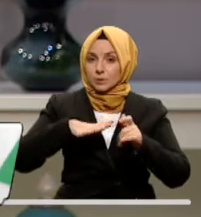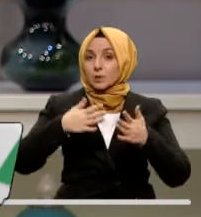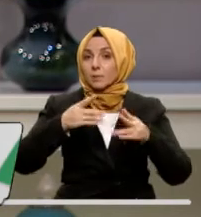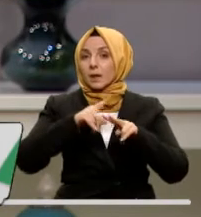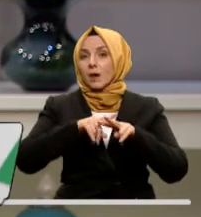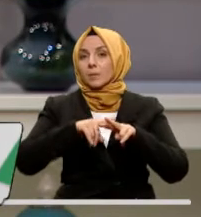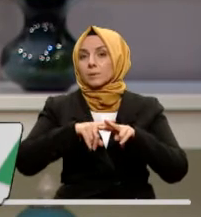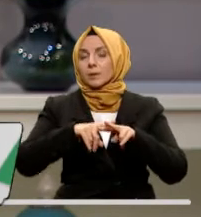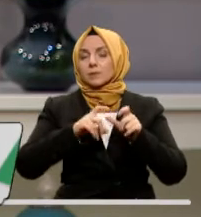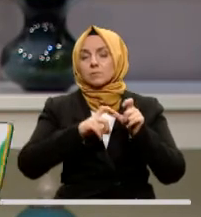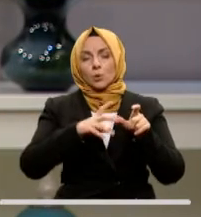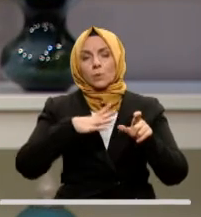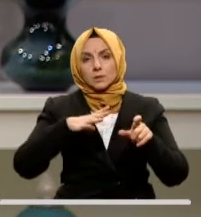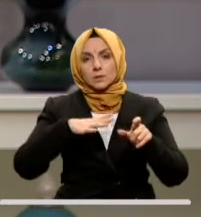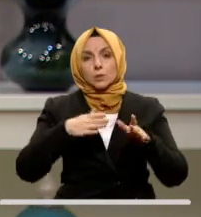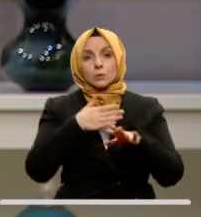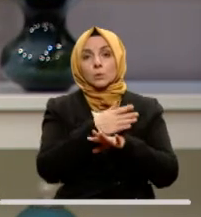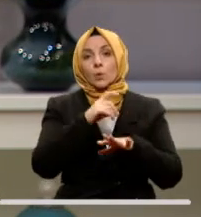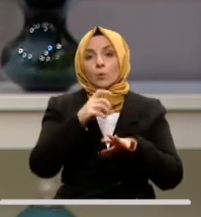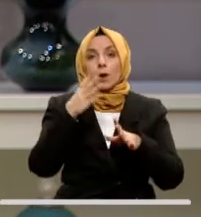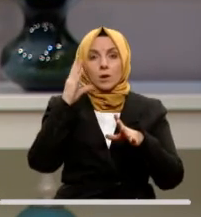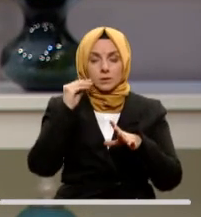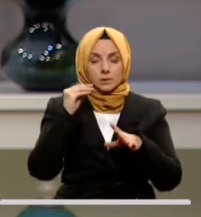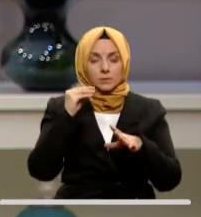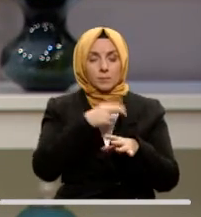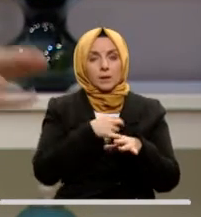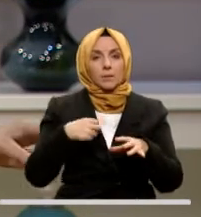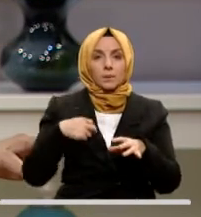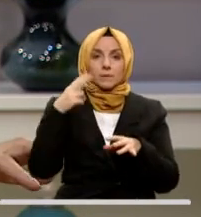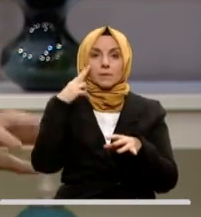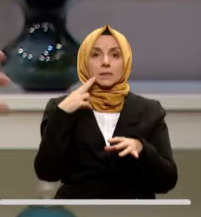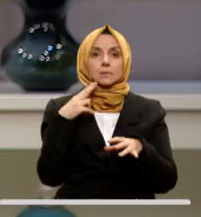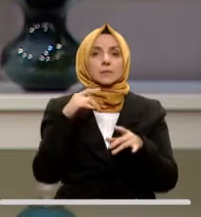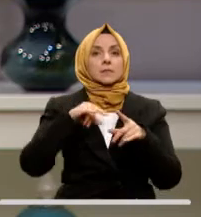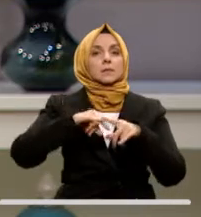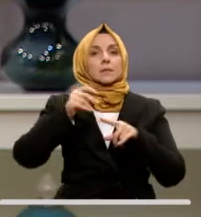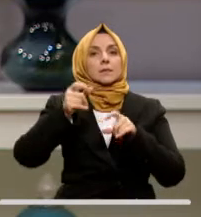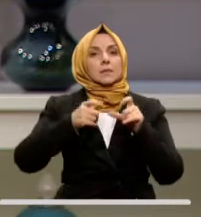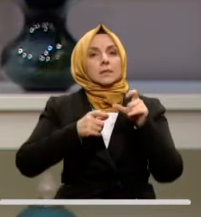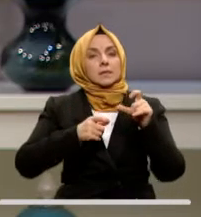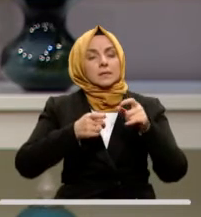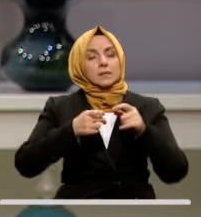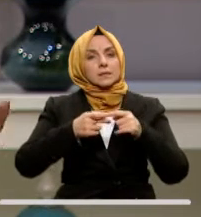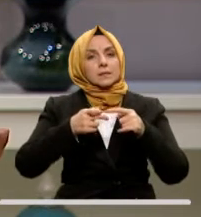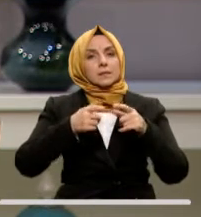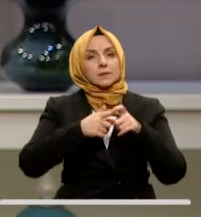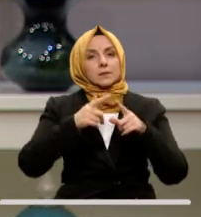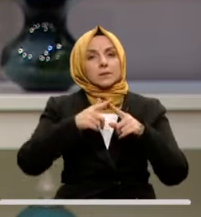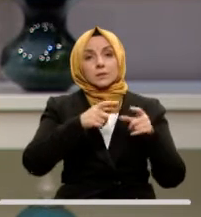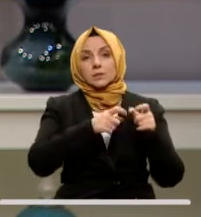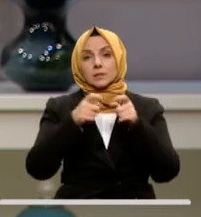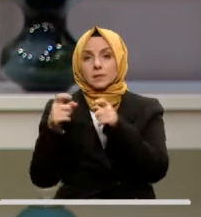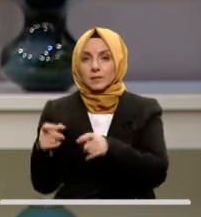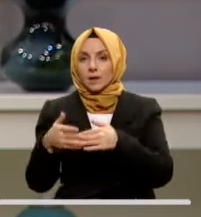Ahmet Ben şimdi oraya gireceğim Doğru mu anladım Peygamber Efendimiz'in hicretinden önce Ay takvimi ile birlikte bu